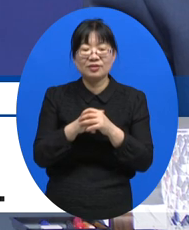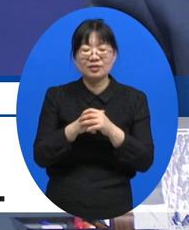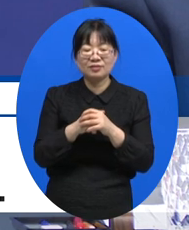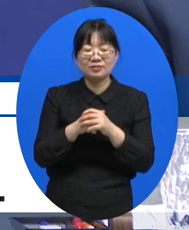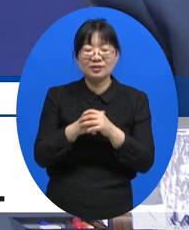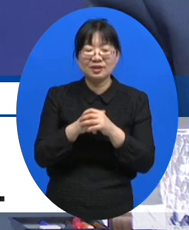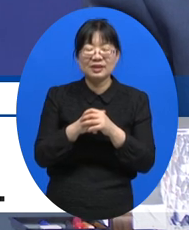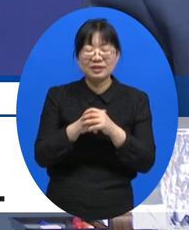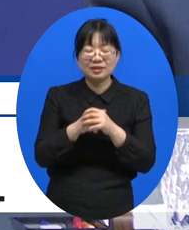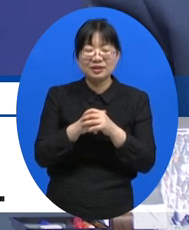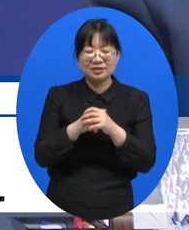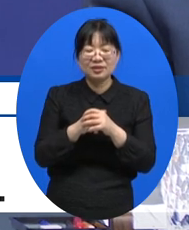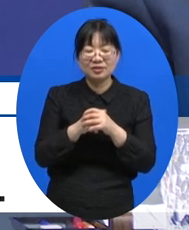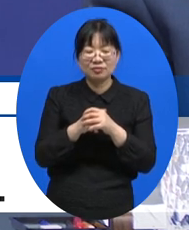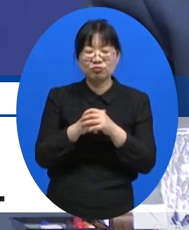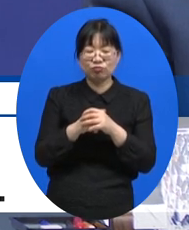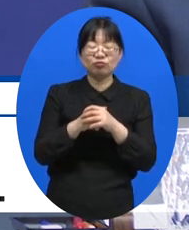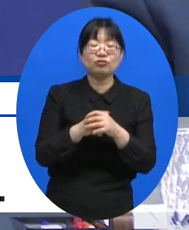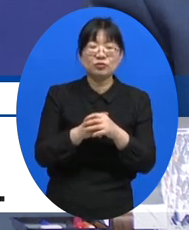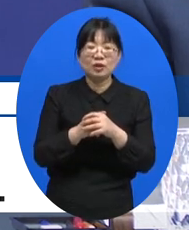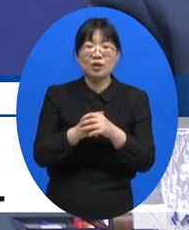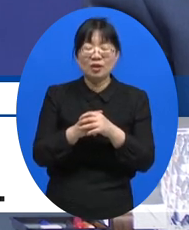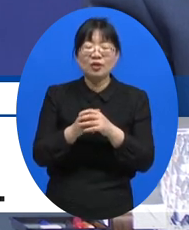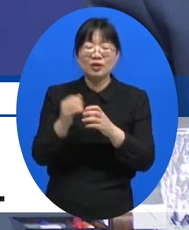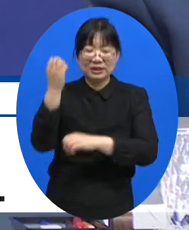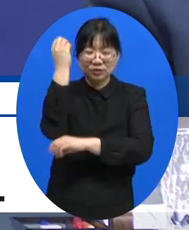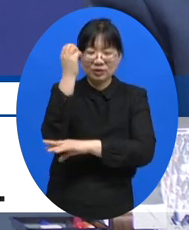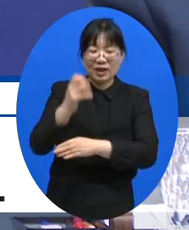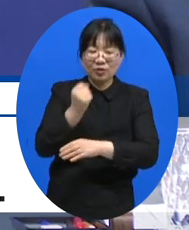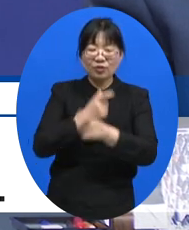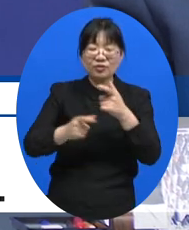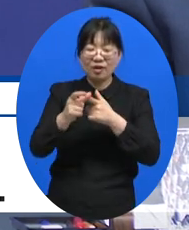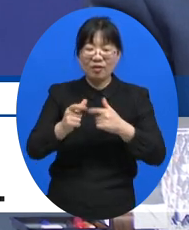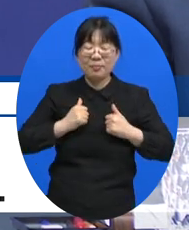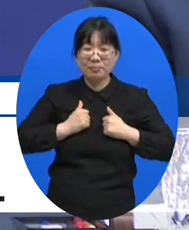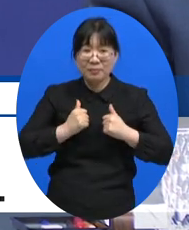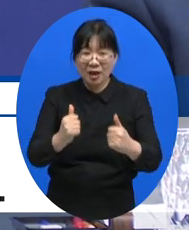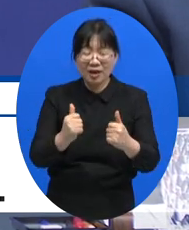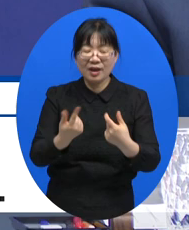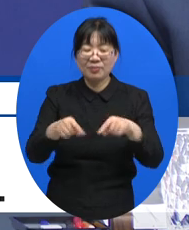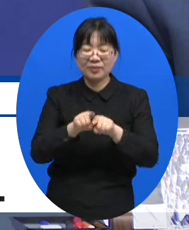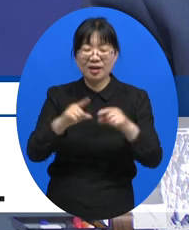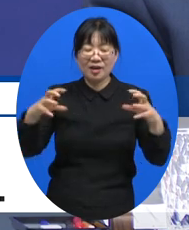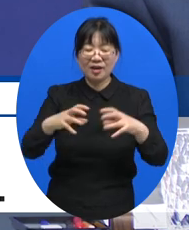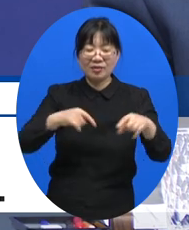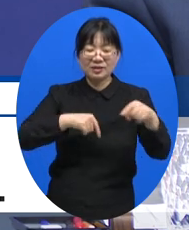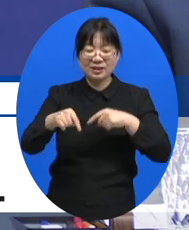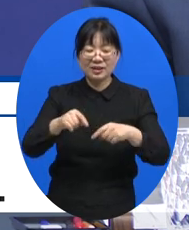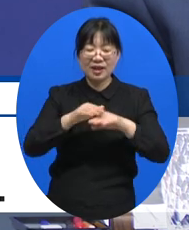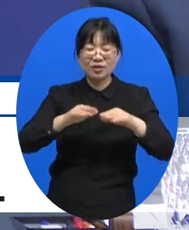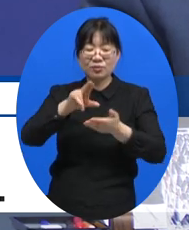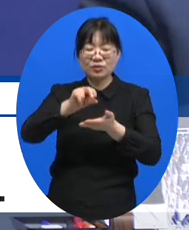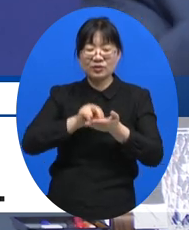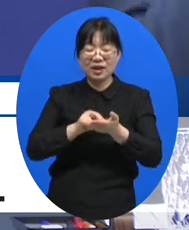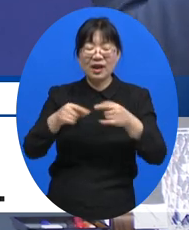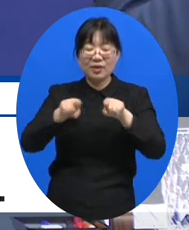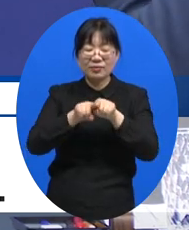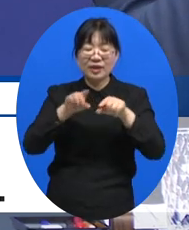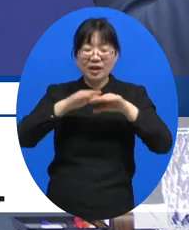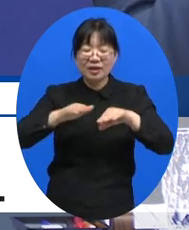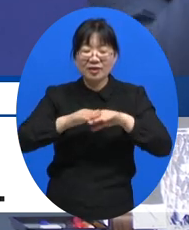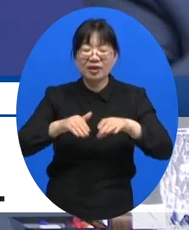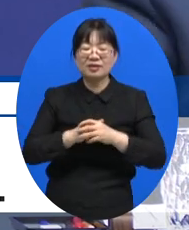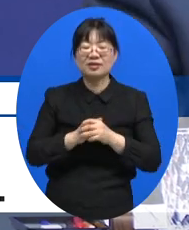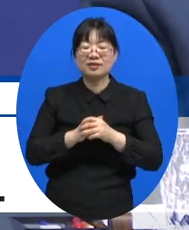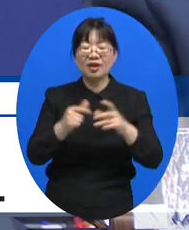기조에 더욱더 박차를 가해서 함께 협치를 이루고 또 함께 해결할 문제는 머리를 맞대고